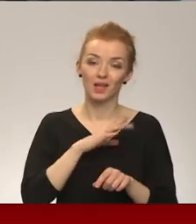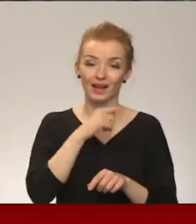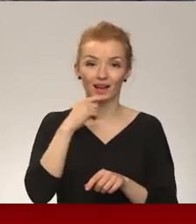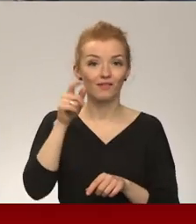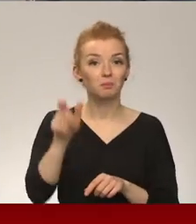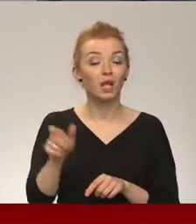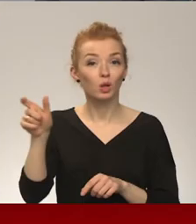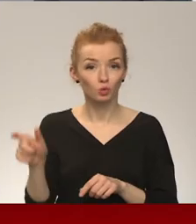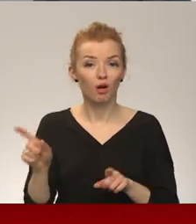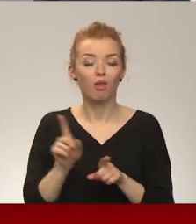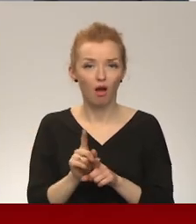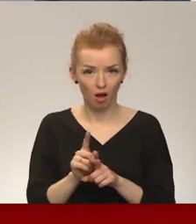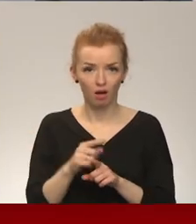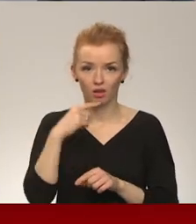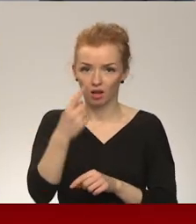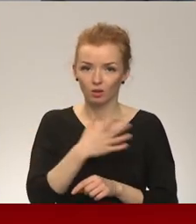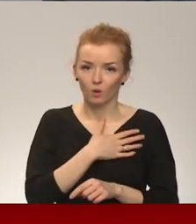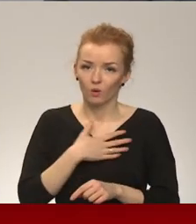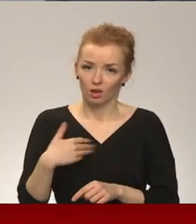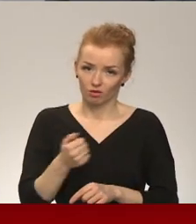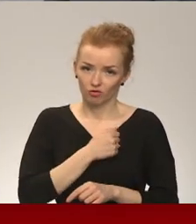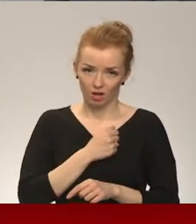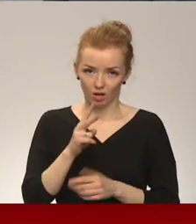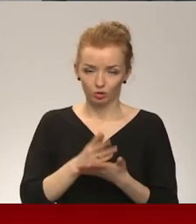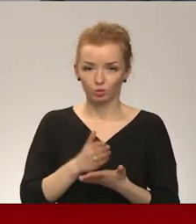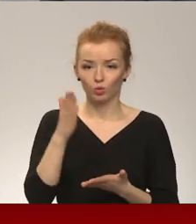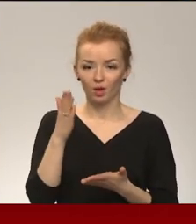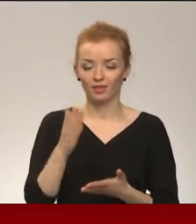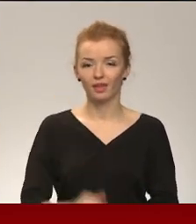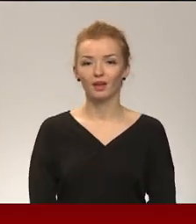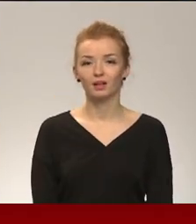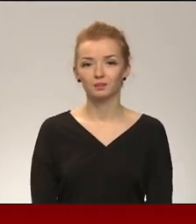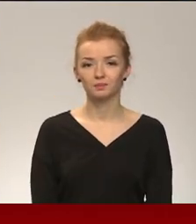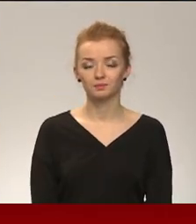arī pauda dziļu nožēlu par to, kas ir noticis. Bet plašāk mūs tālāk, jo es viņu izlaidu mūsu kolēģi vārds jums.